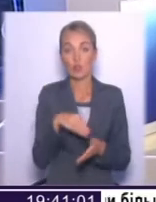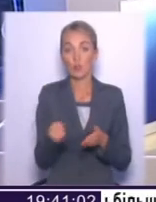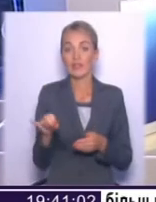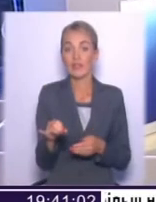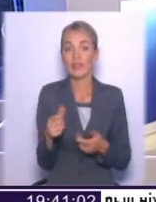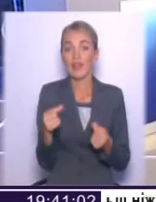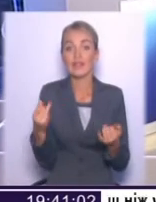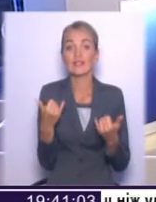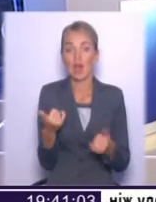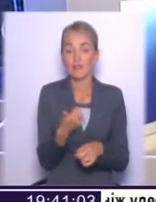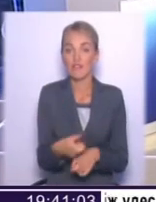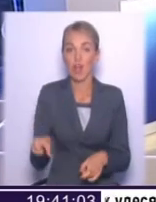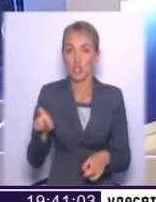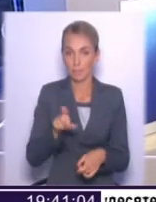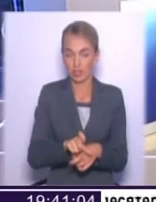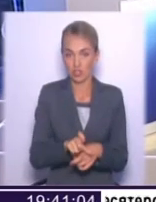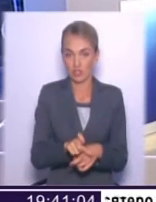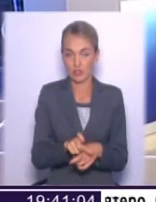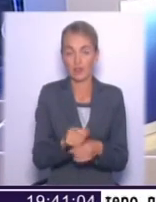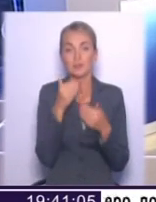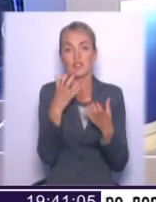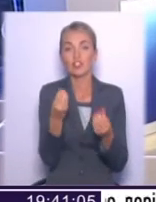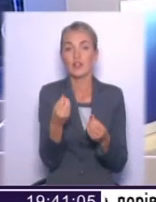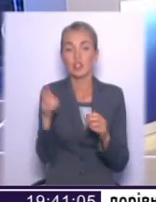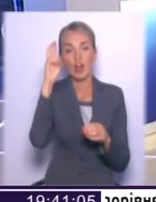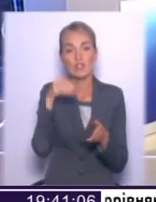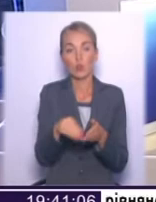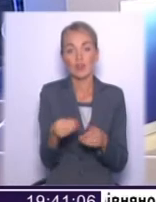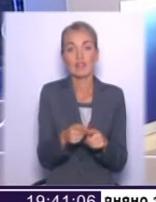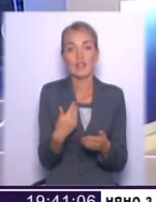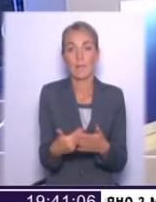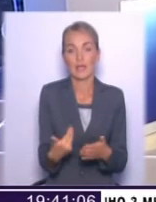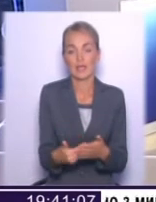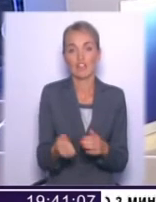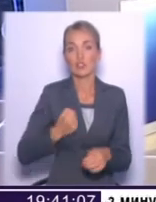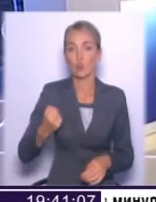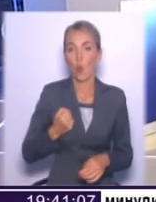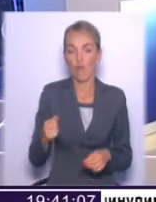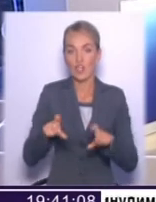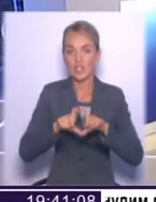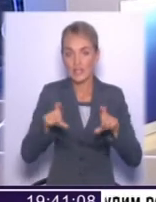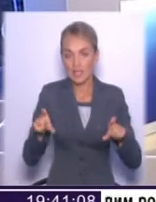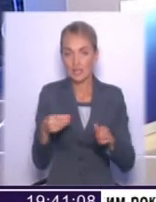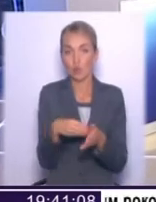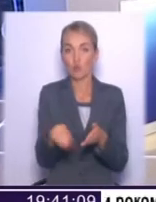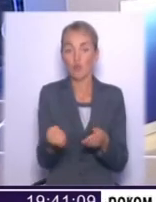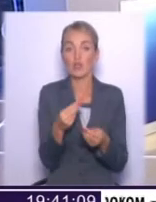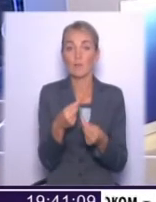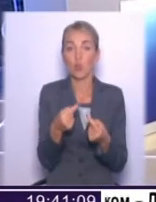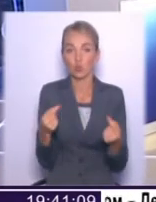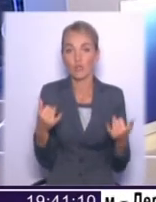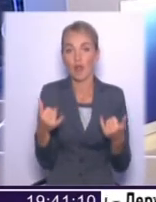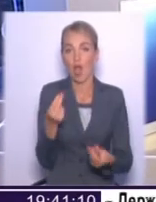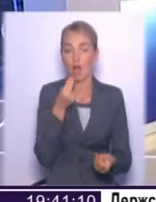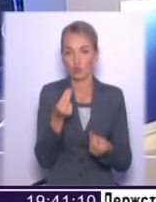зараз переважна більшість державних закупівлі. А можна ще й державні закупівлі, це, наприклад, там військова частина закуповує продукти для